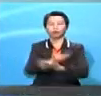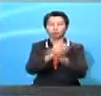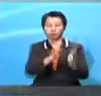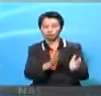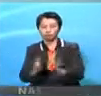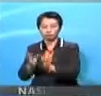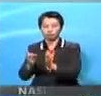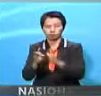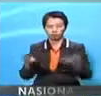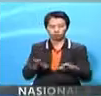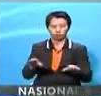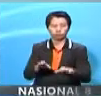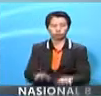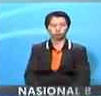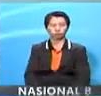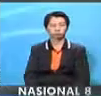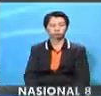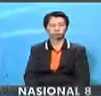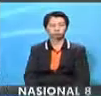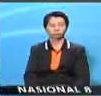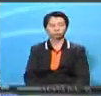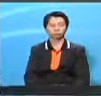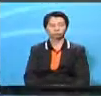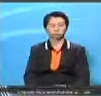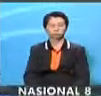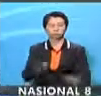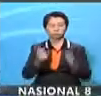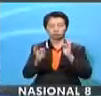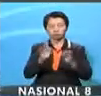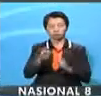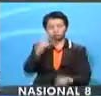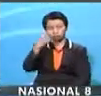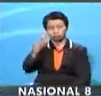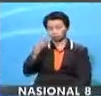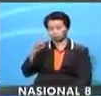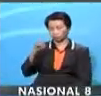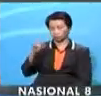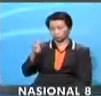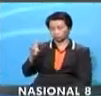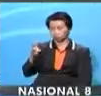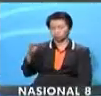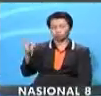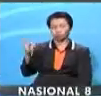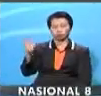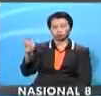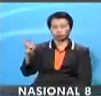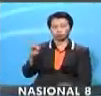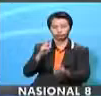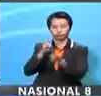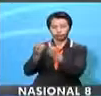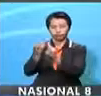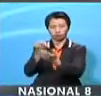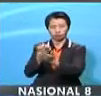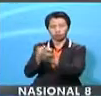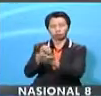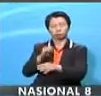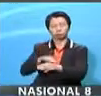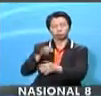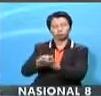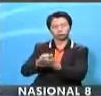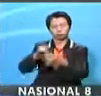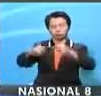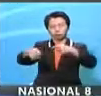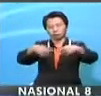yang dilaksanakan. Kalau kita tengok 1997-1998, keadaan ekonomi kita masa tu keadaan